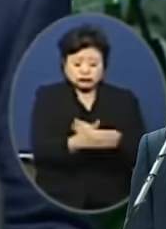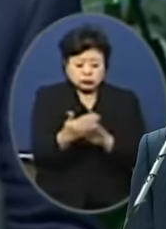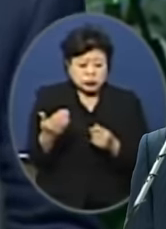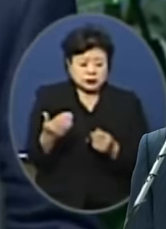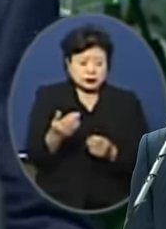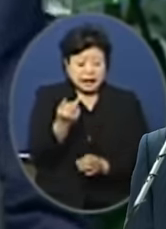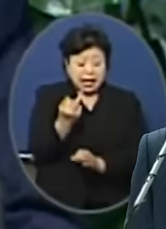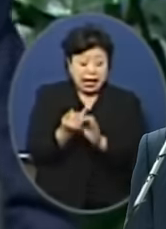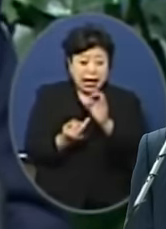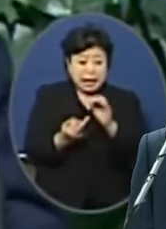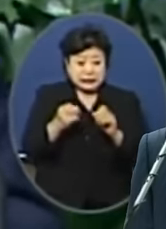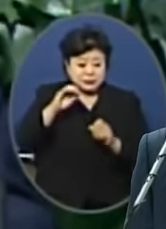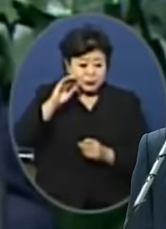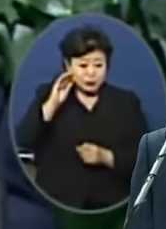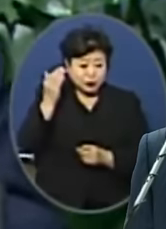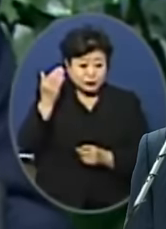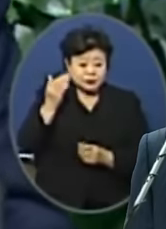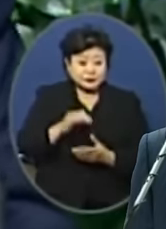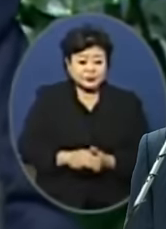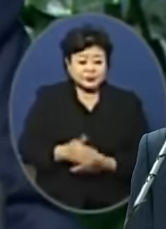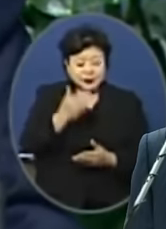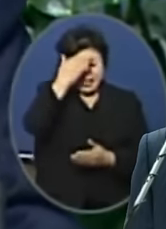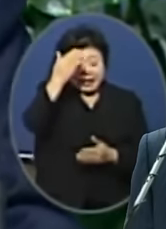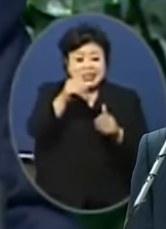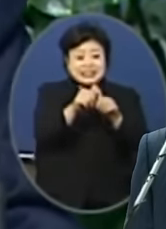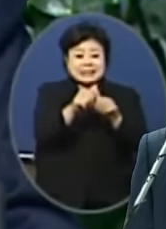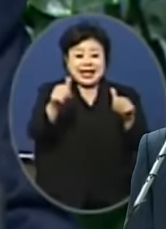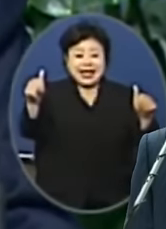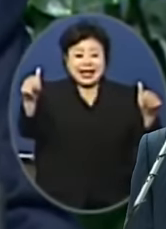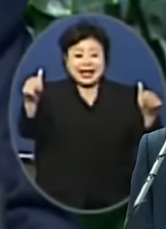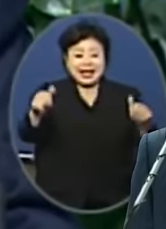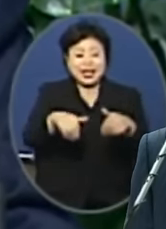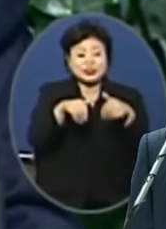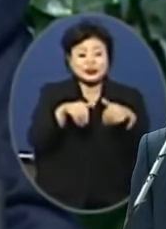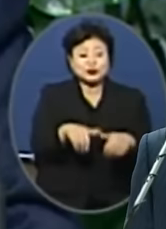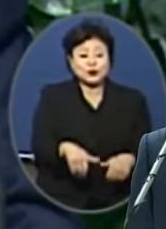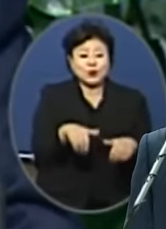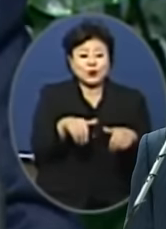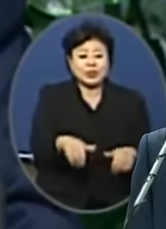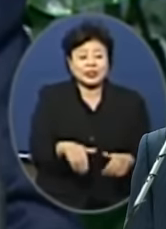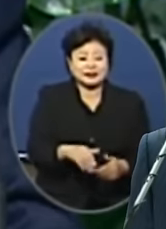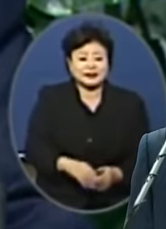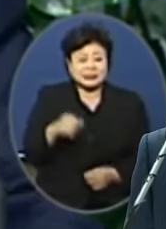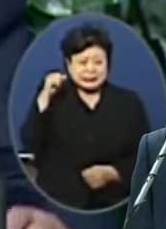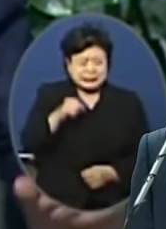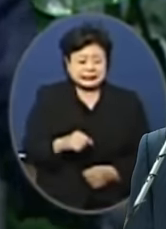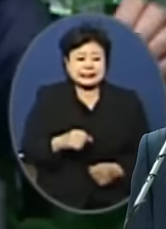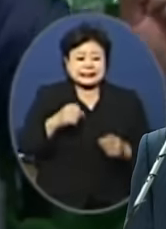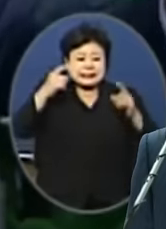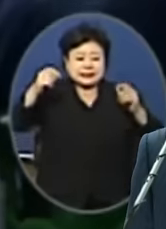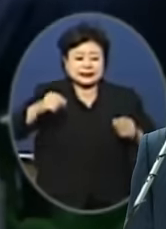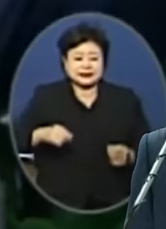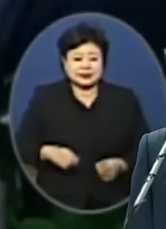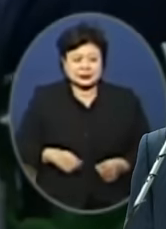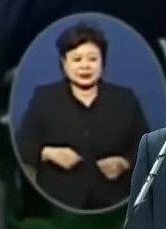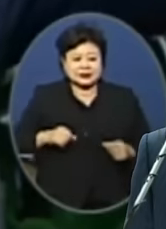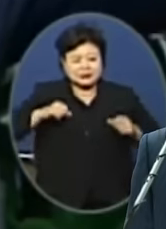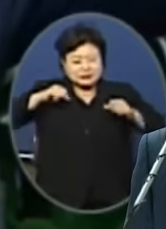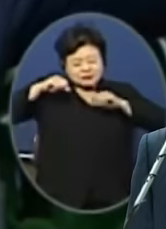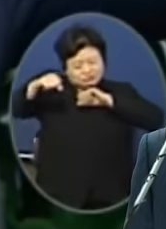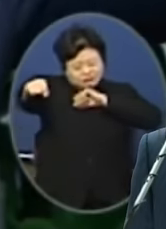이제 아침이 되어가지고서 엘리사의 종이 일찍이 나와서 스트레칭을 했습니다.